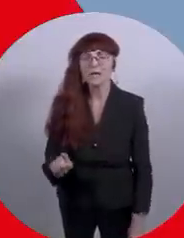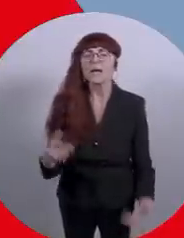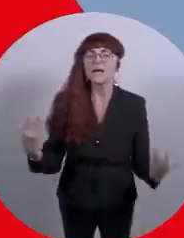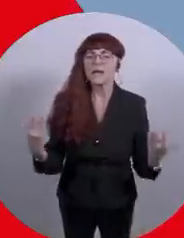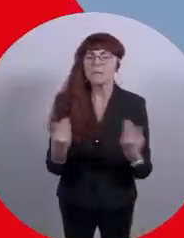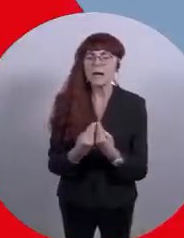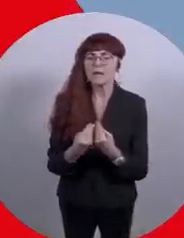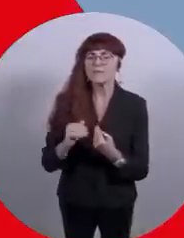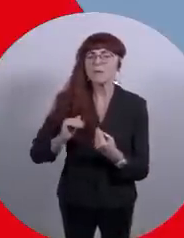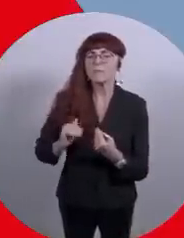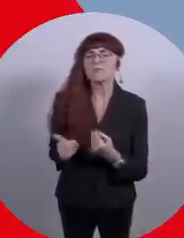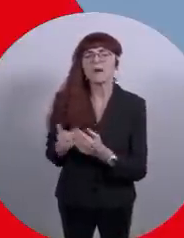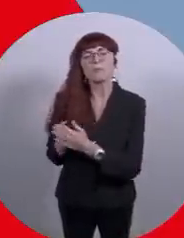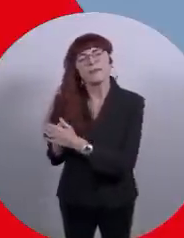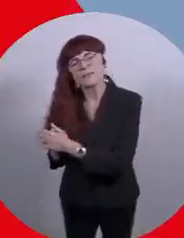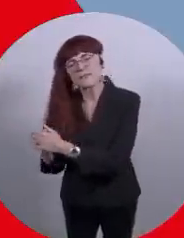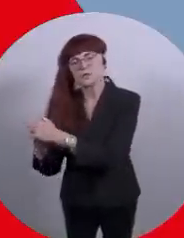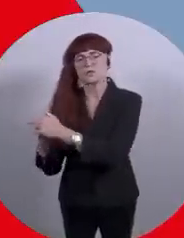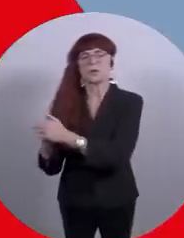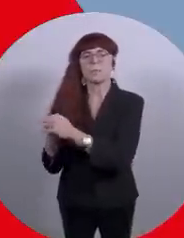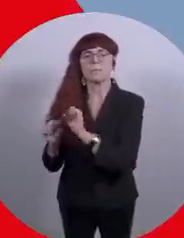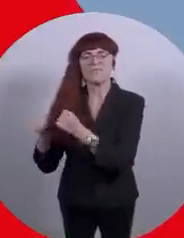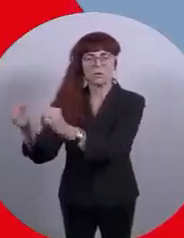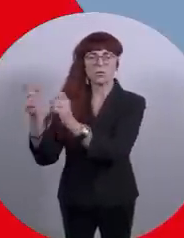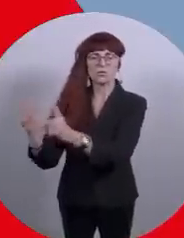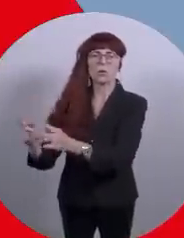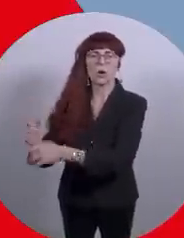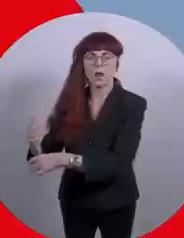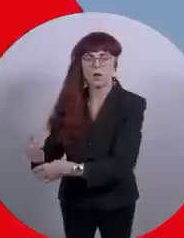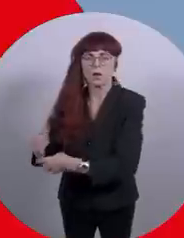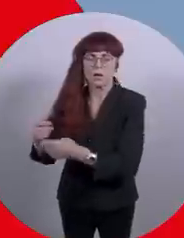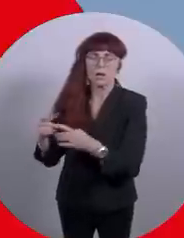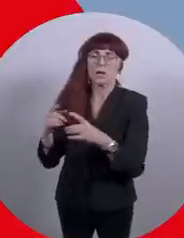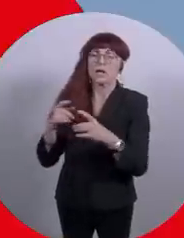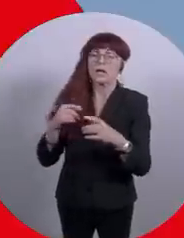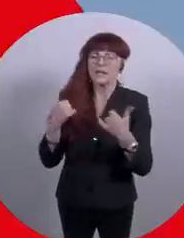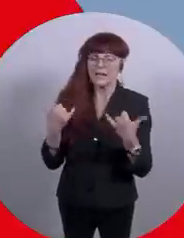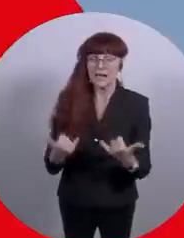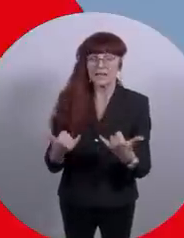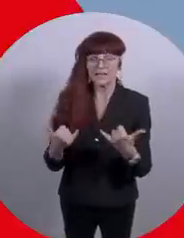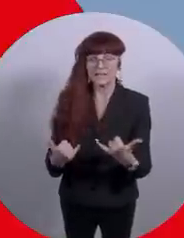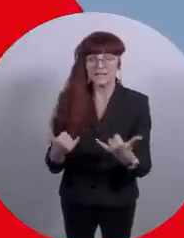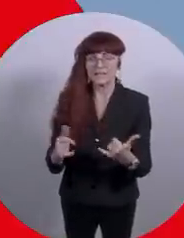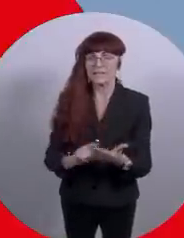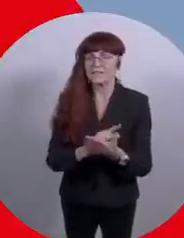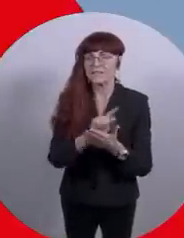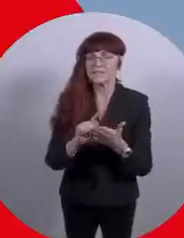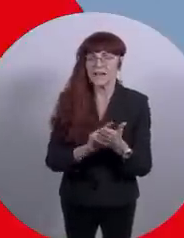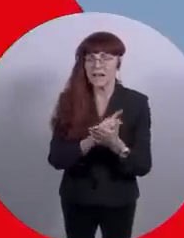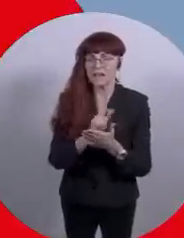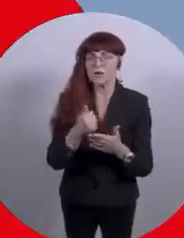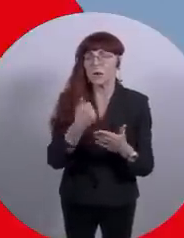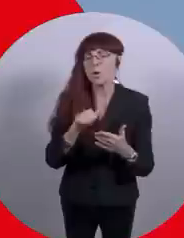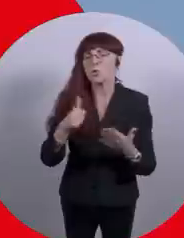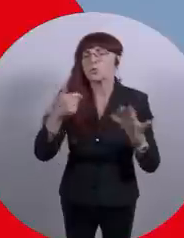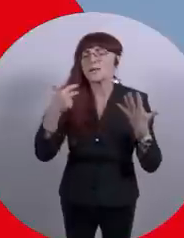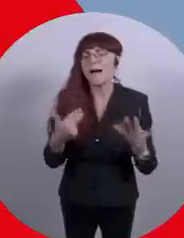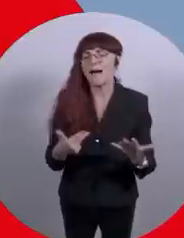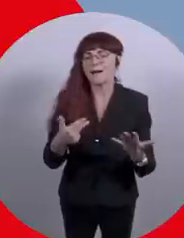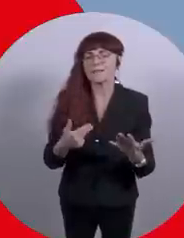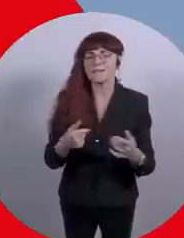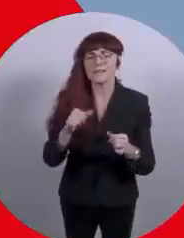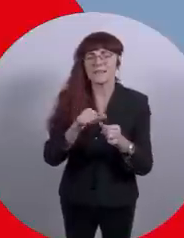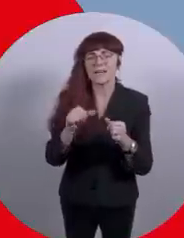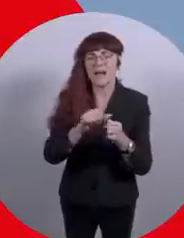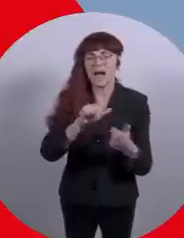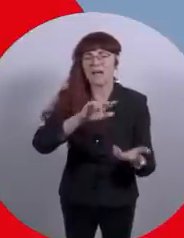feministische Bewegung zum Erfolg verhelfen jetzt ist die Zeit für eine 180 Grad Wende in Österreich